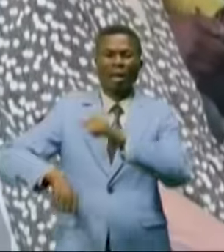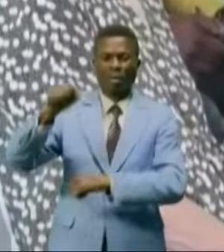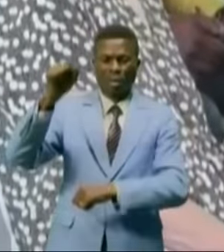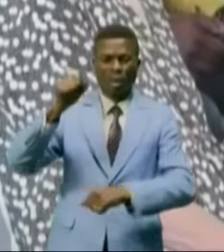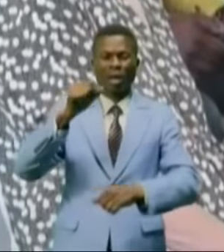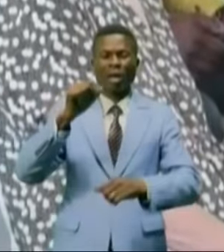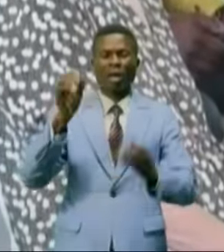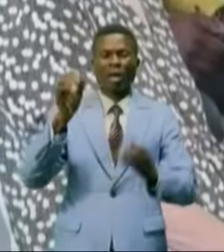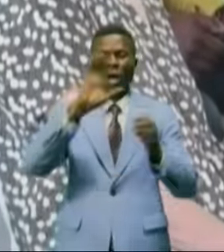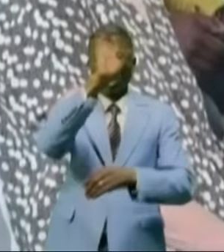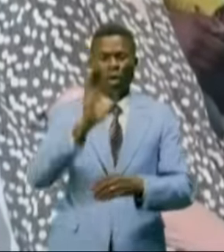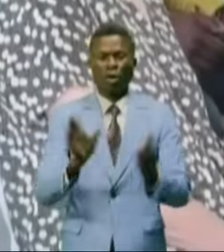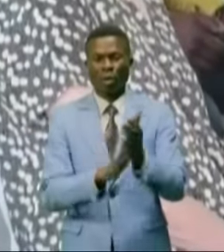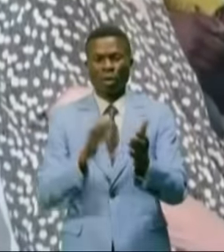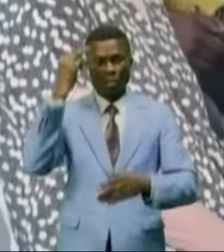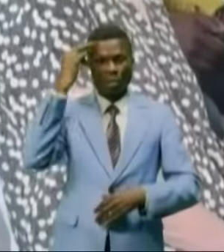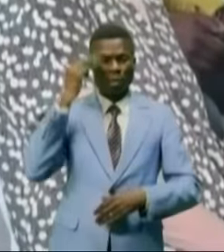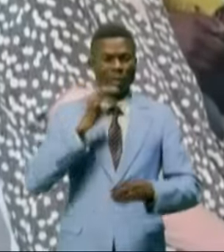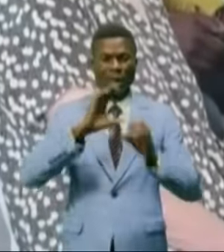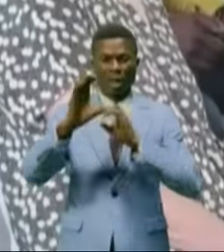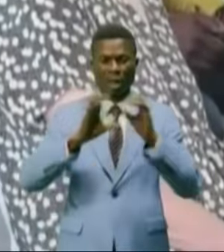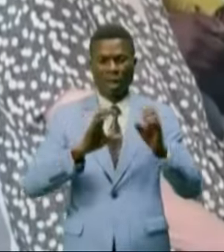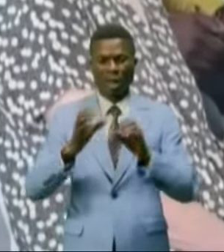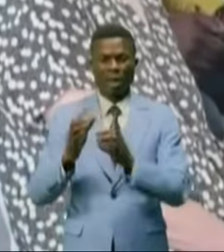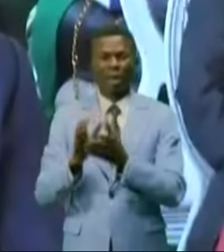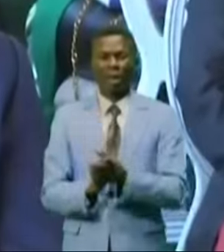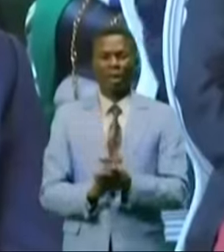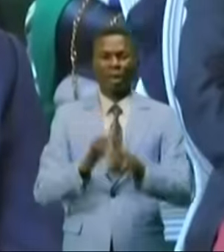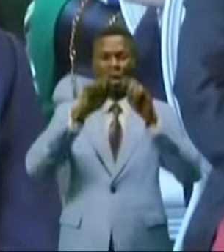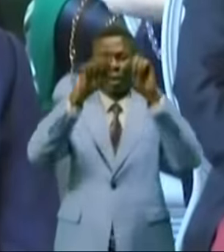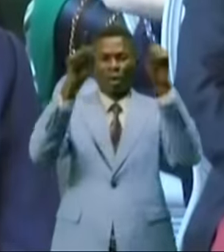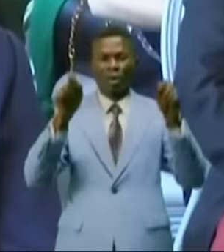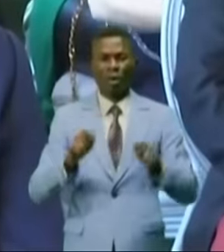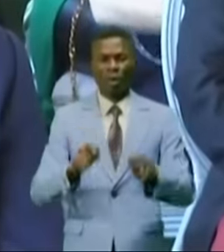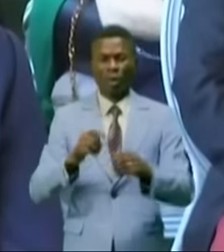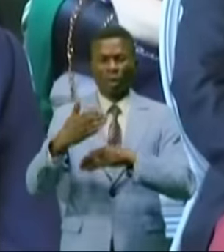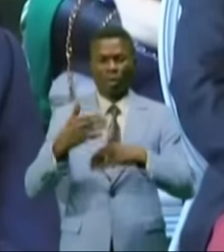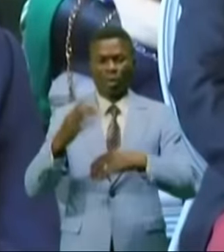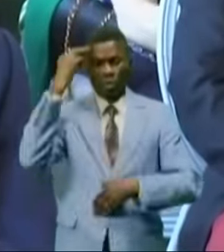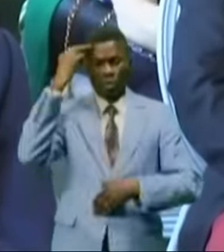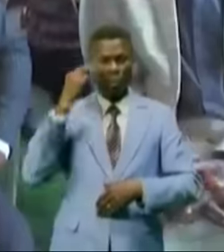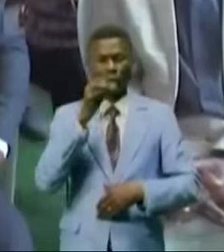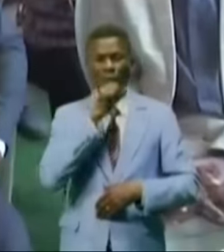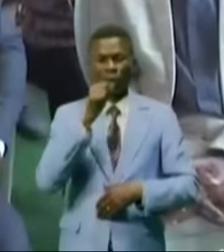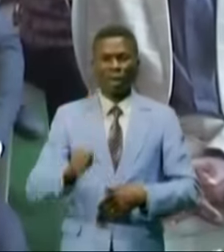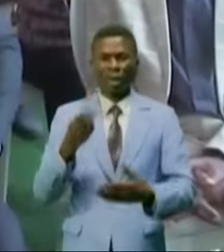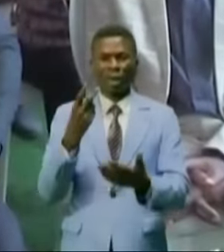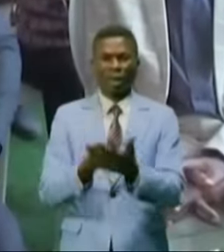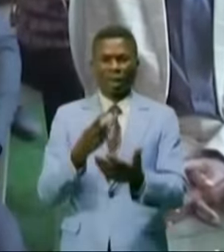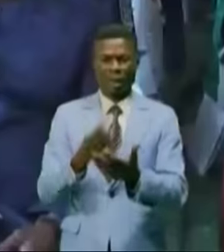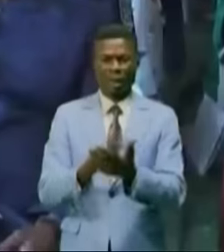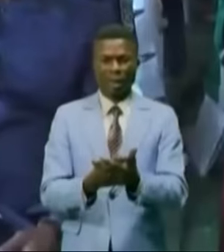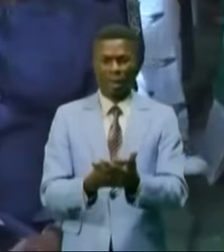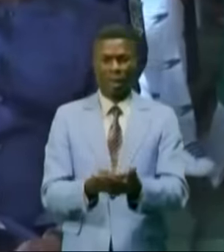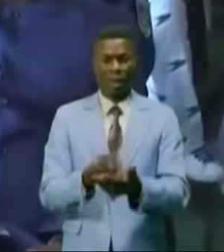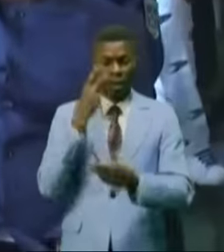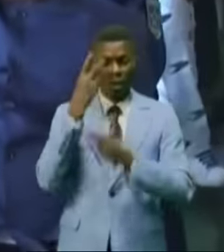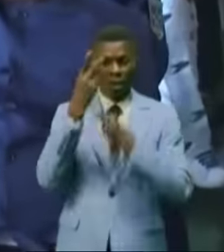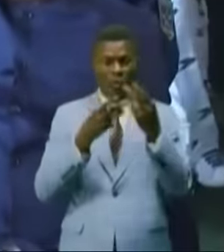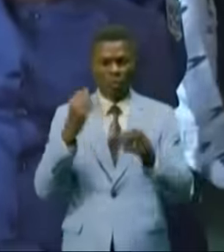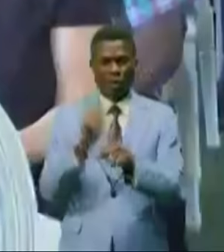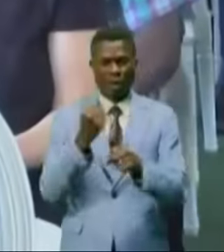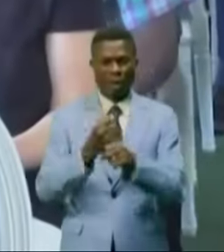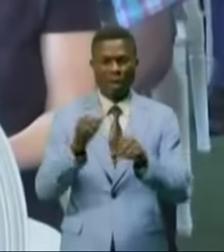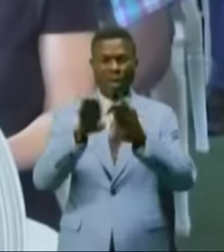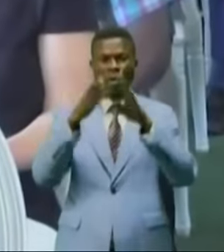Patrick Muyaya, ministre de la Communication et Médias, aux côtés du ministre sortant de sport, assiste au lancement